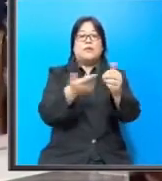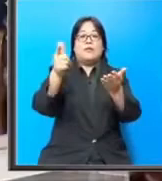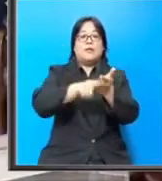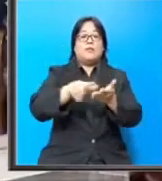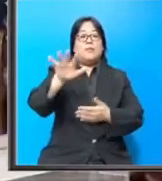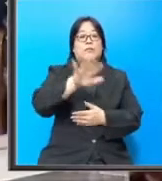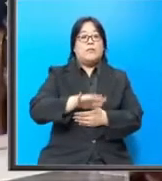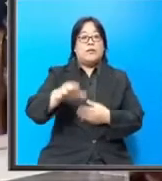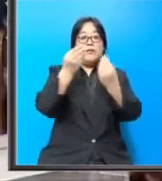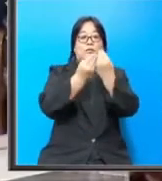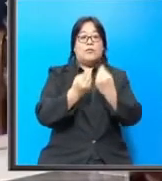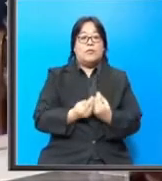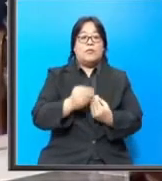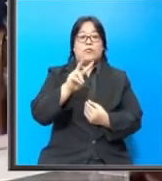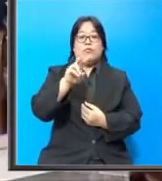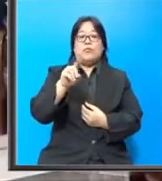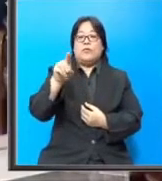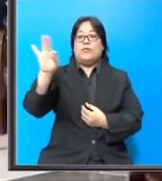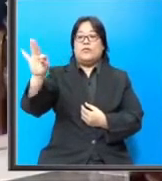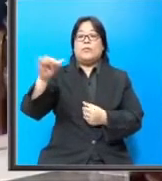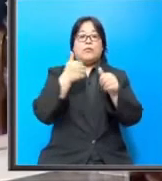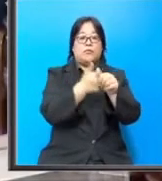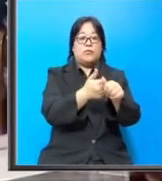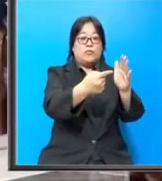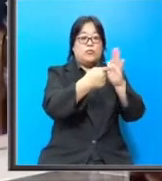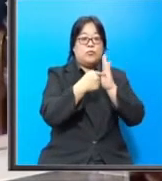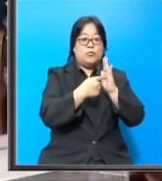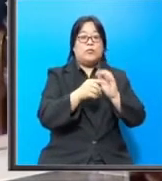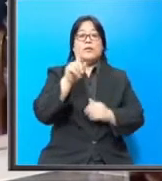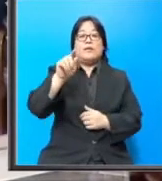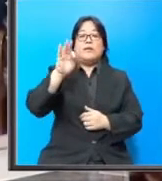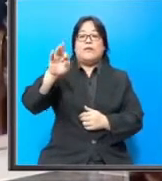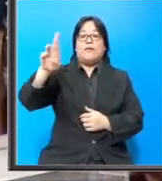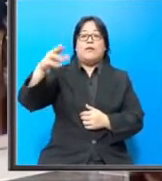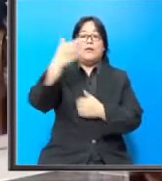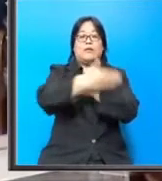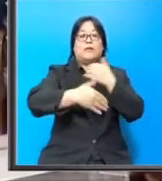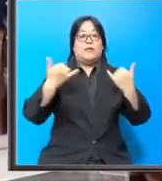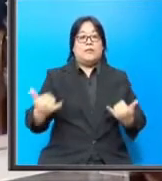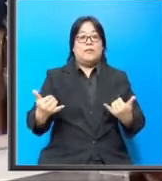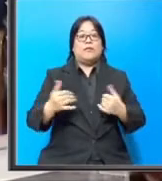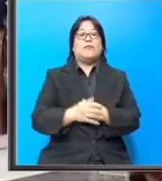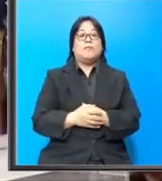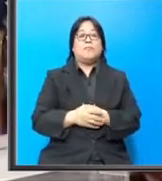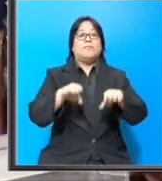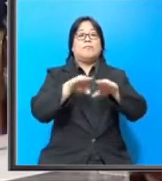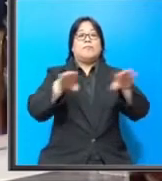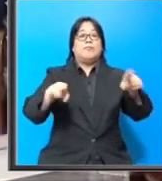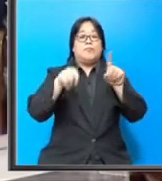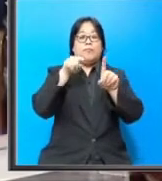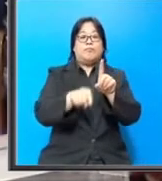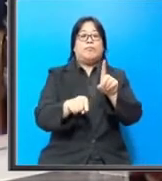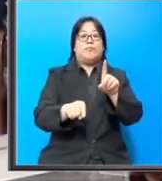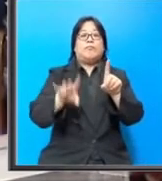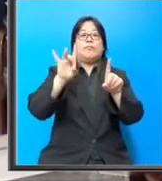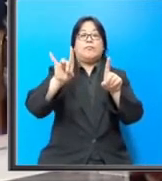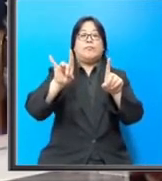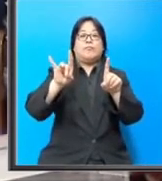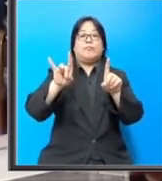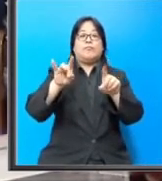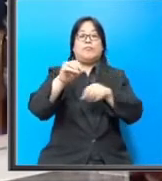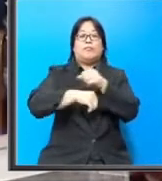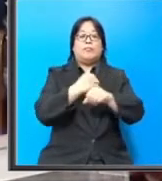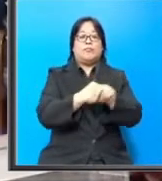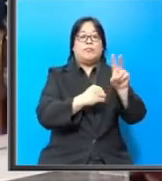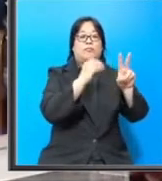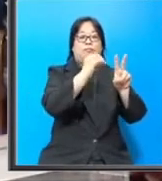laporan perangkaan 2019 menunjukkan bahwa diet negara kini berada pada para satu perkuliahan depan